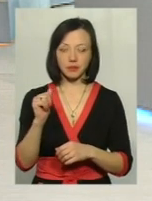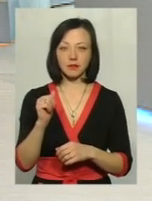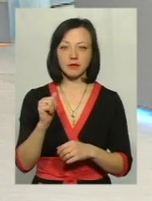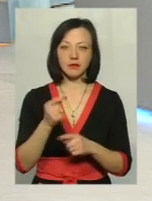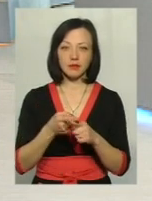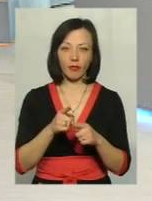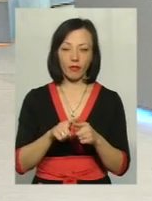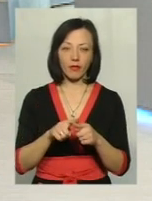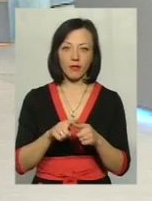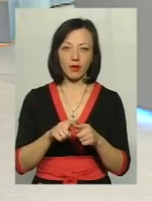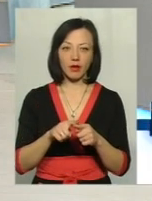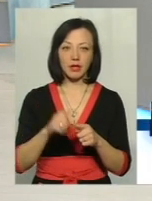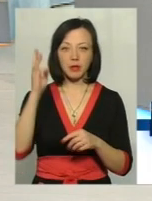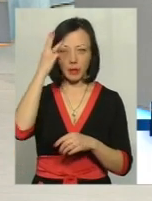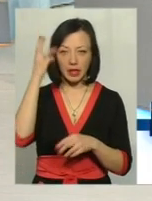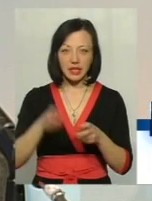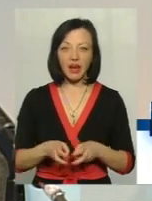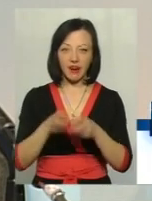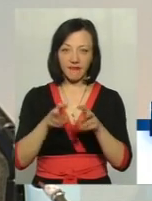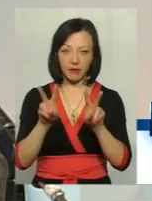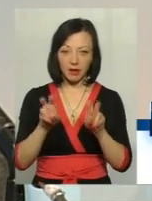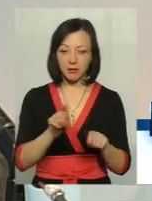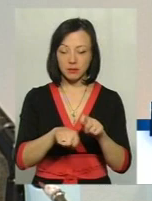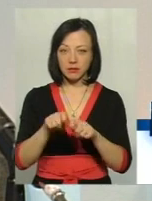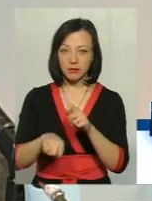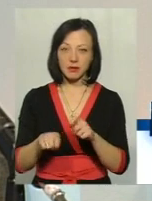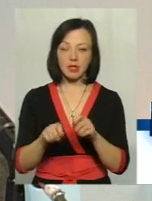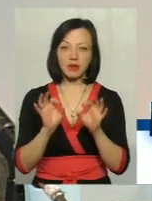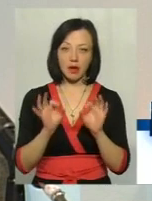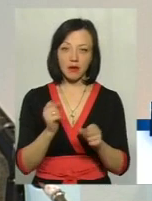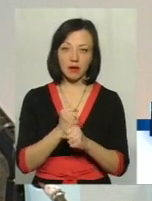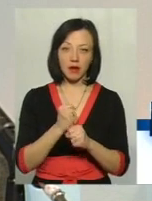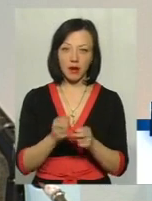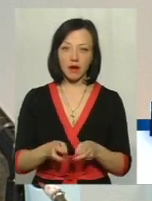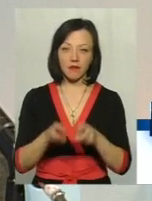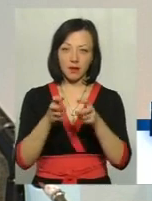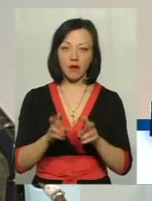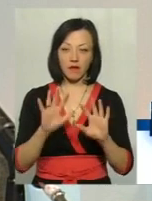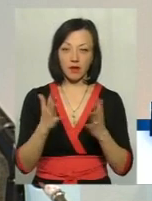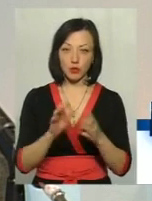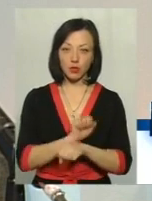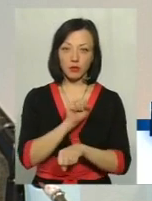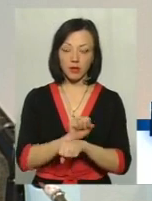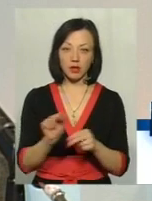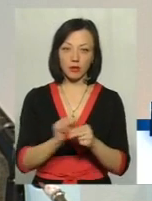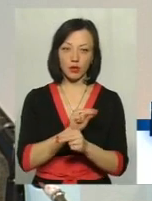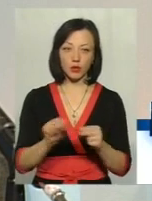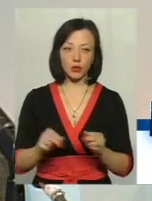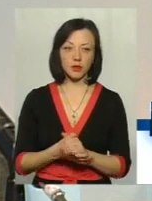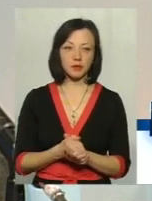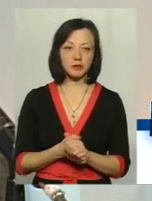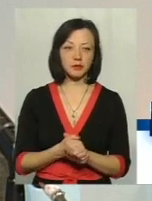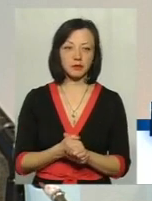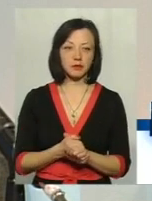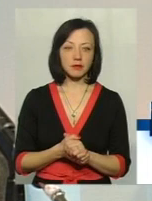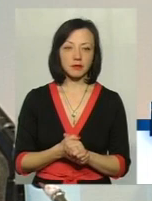Це Хмельницький ліфт, які слідкують за справністю того ліфта і в випадку його зупинки його